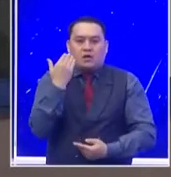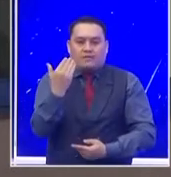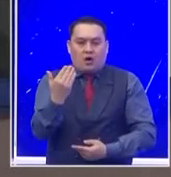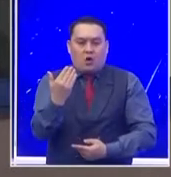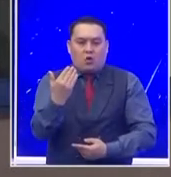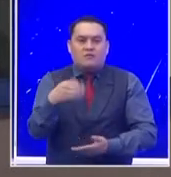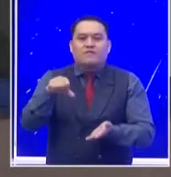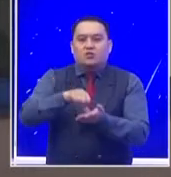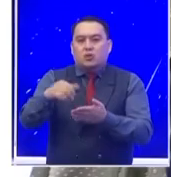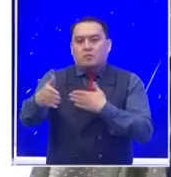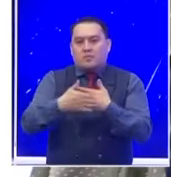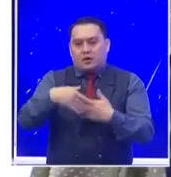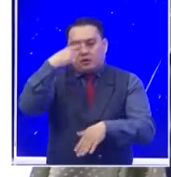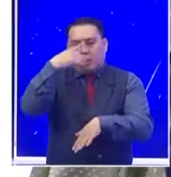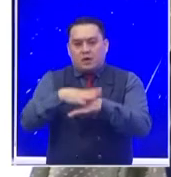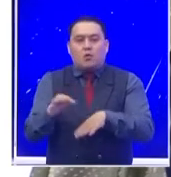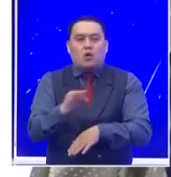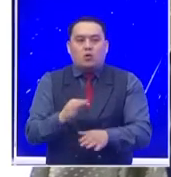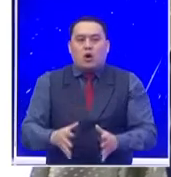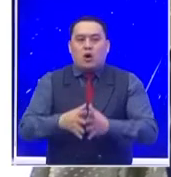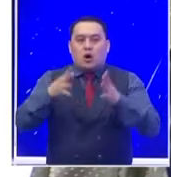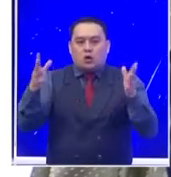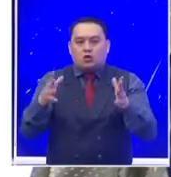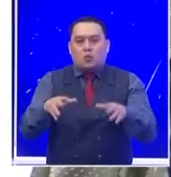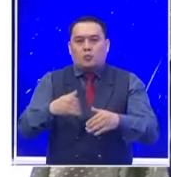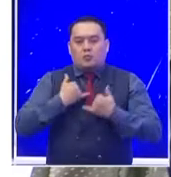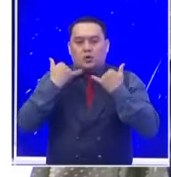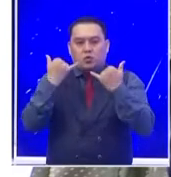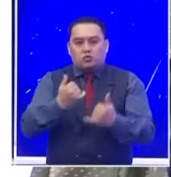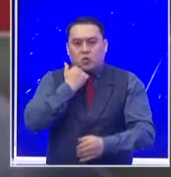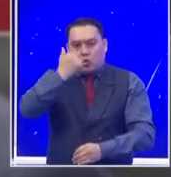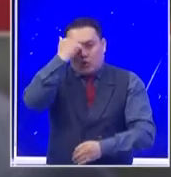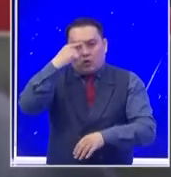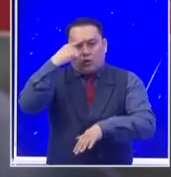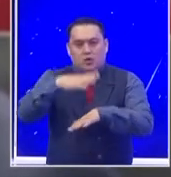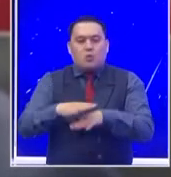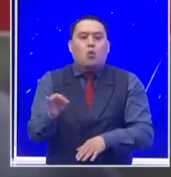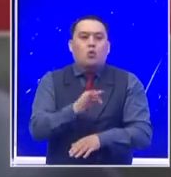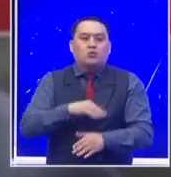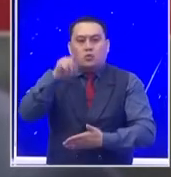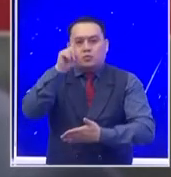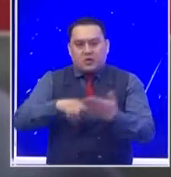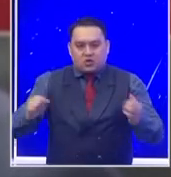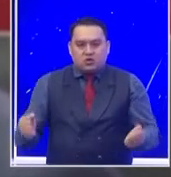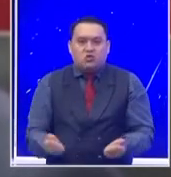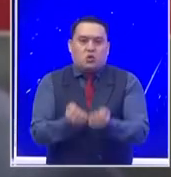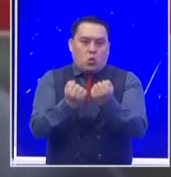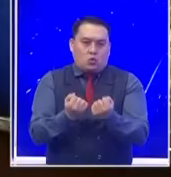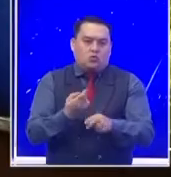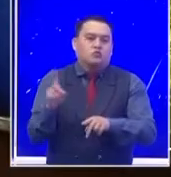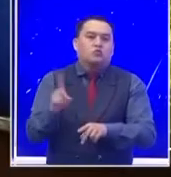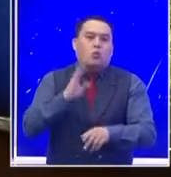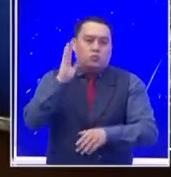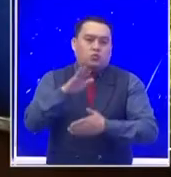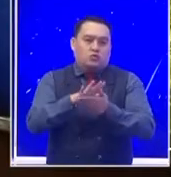за выступая перед активом области он выразил огромную признательность аким области за оказываем поддержку и заверил что и